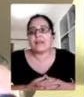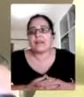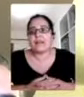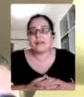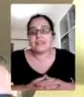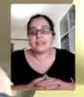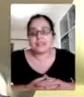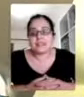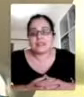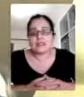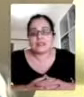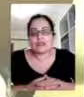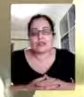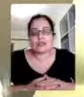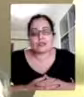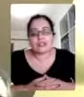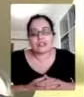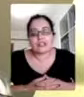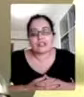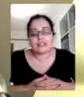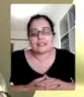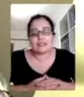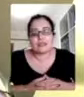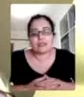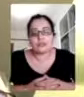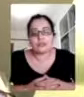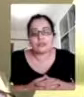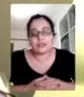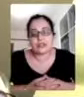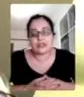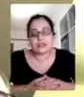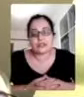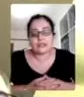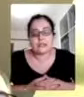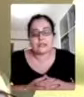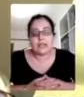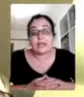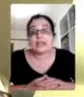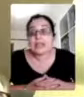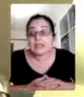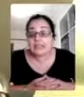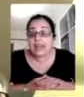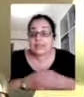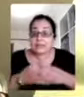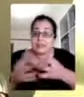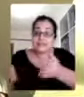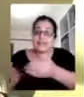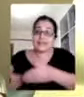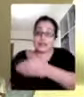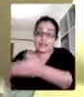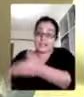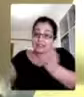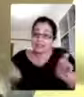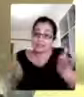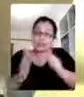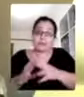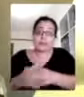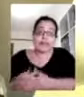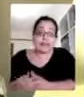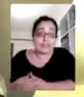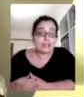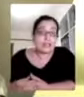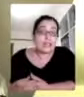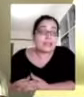var. Ama ben sizin yerinizde olsam, yurt dışından gelirken tütün getirmek istiyorsanız, mesela yine aynı biraz evvelki çok başarılı